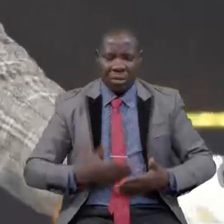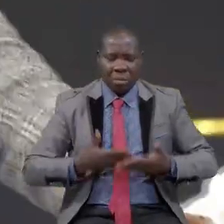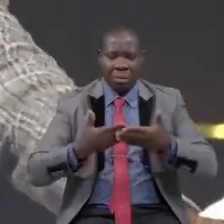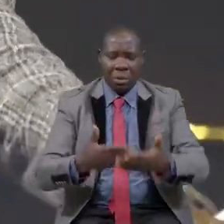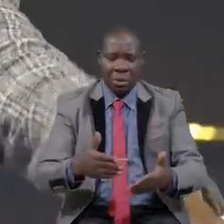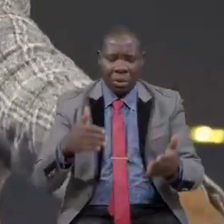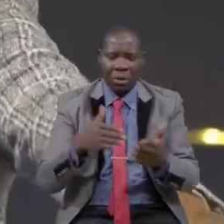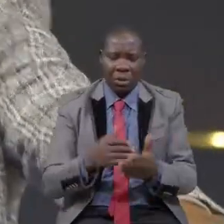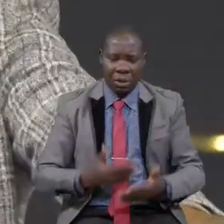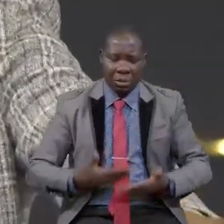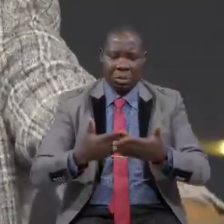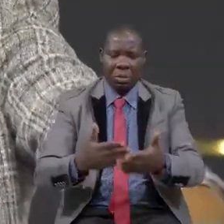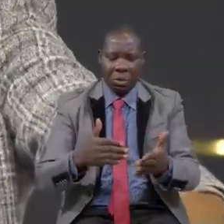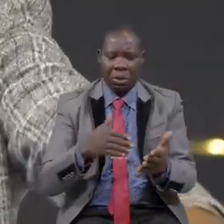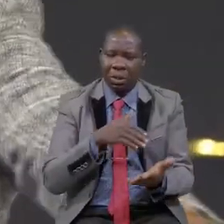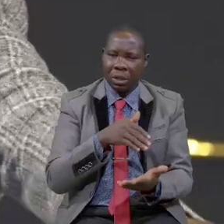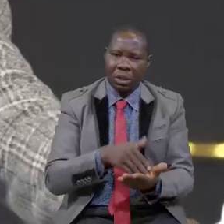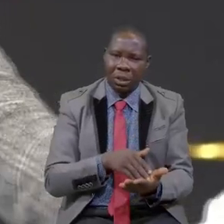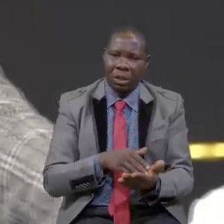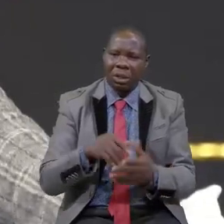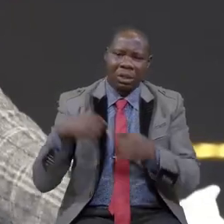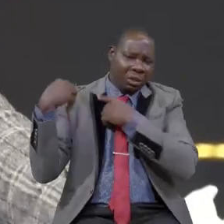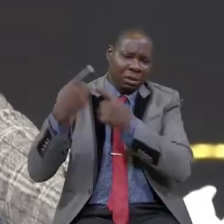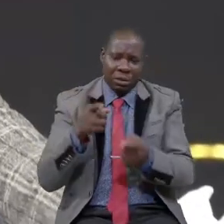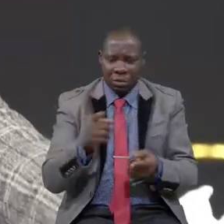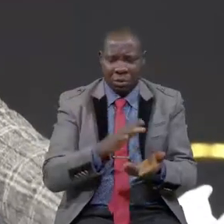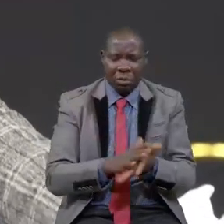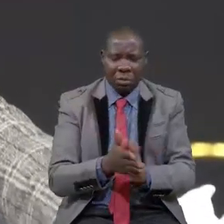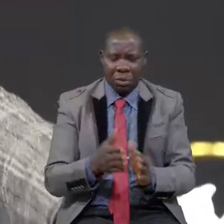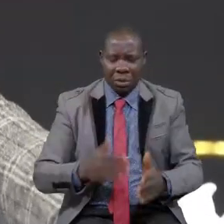né de nouveau, là, dis-moi. Et l'ivrognerie,